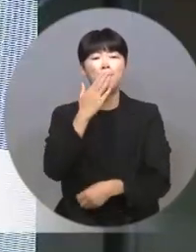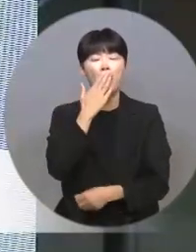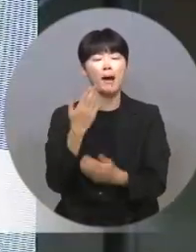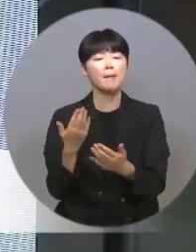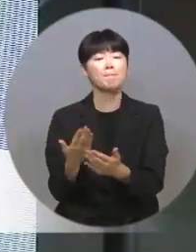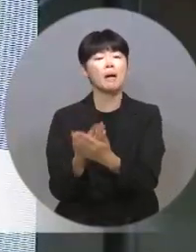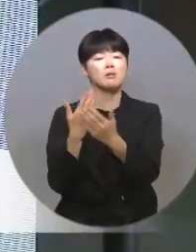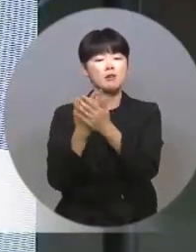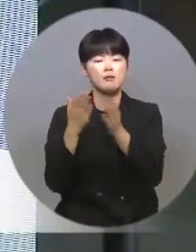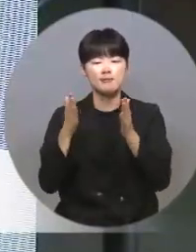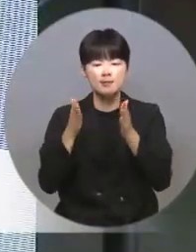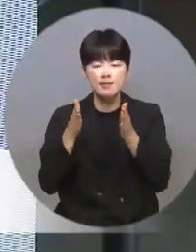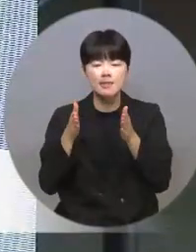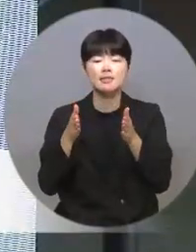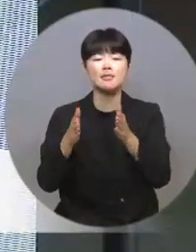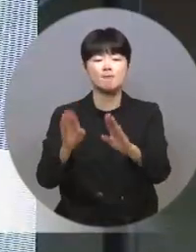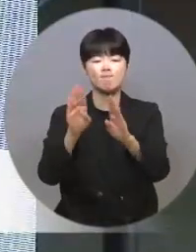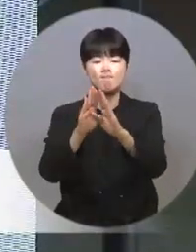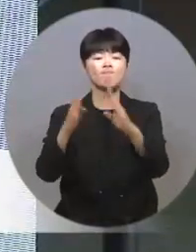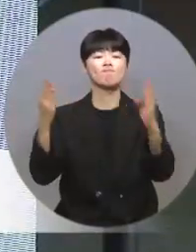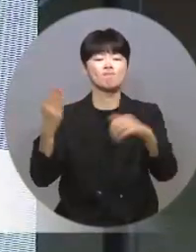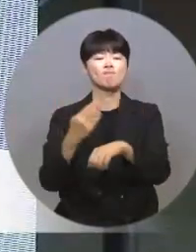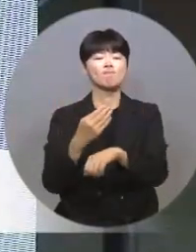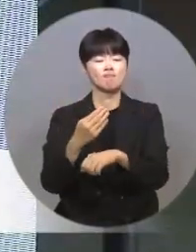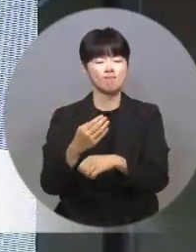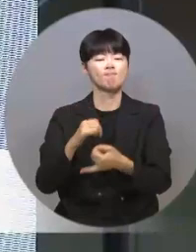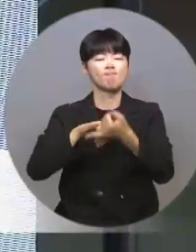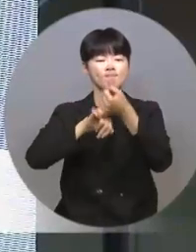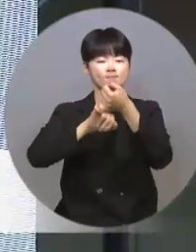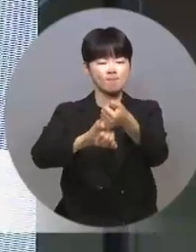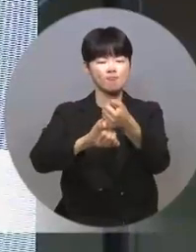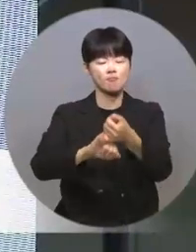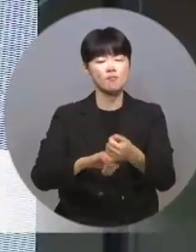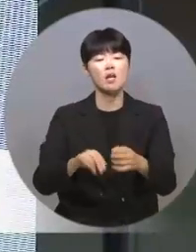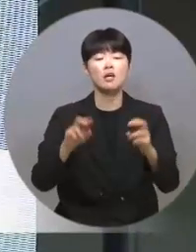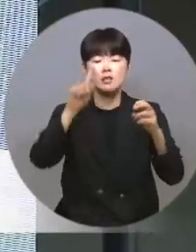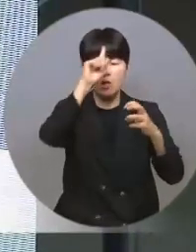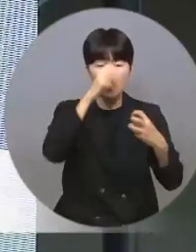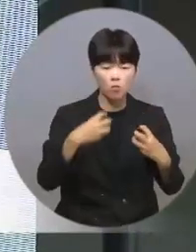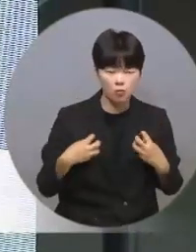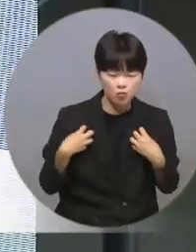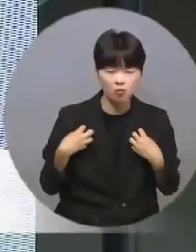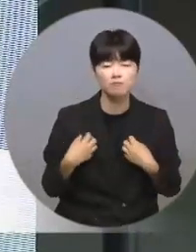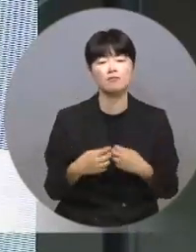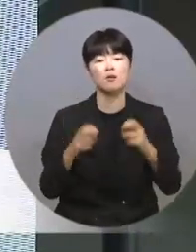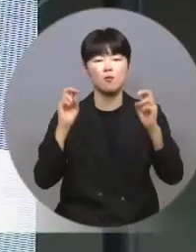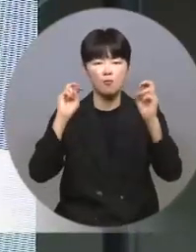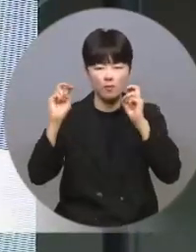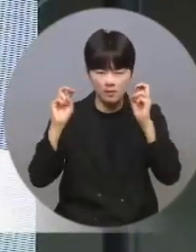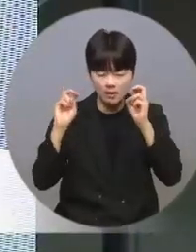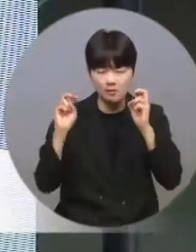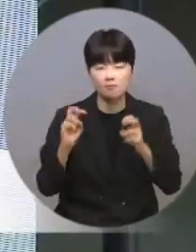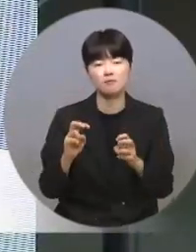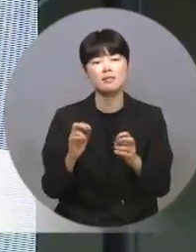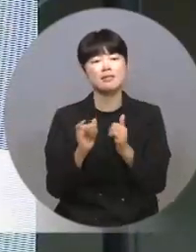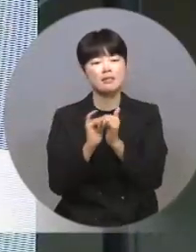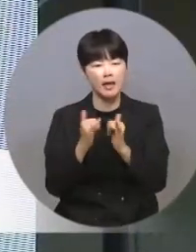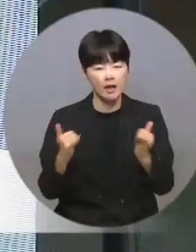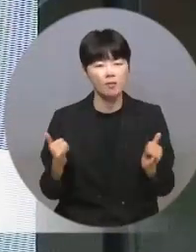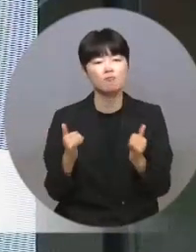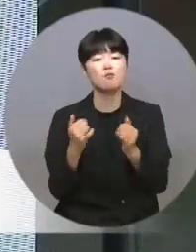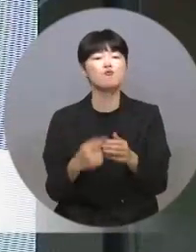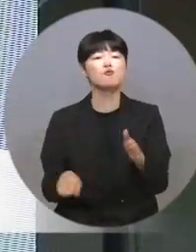지속가능 발전을 지향하는 모든 정부와 기업, 시민사회의 든든한 파트너가